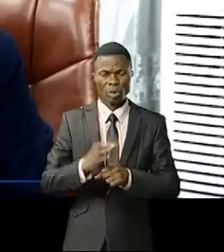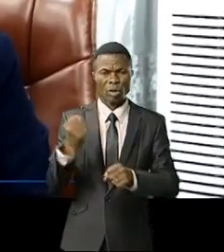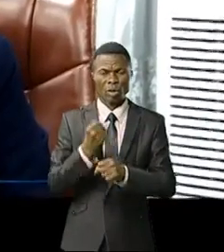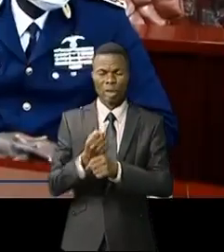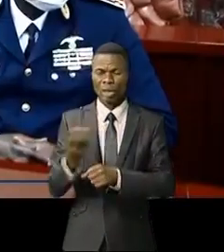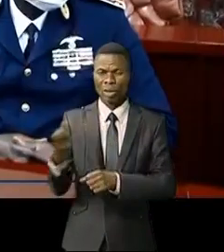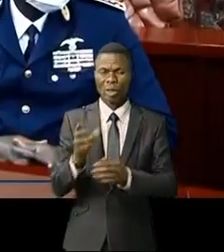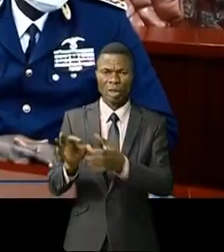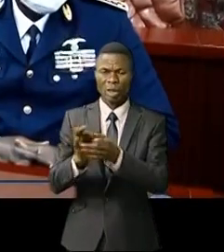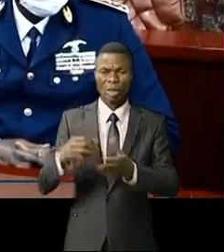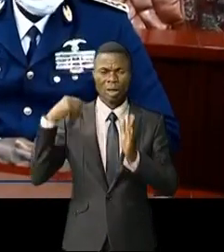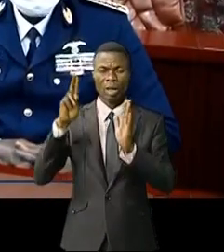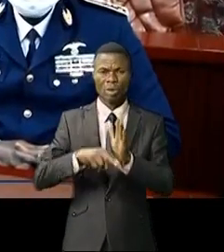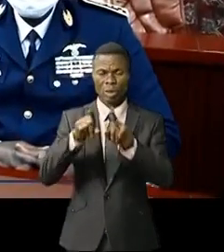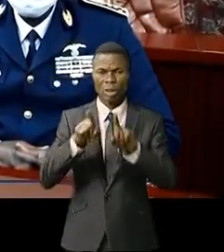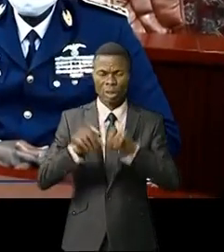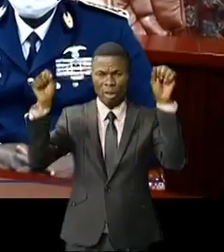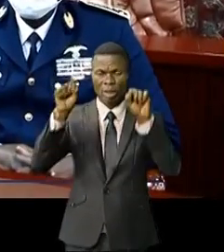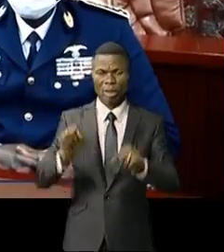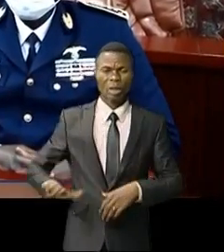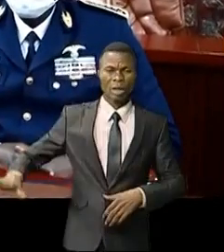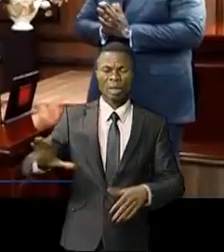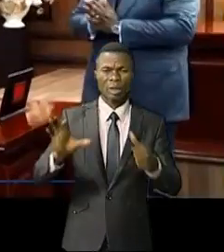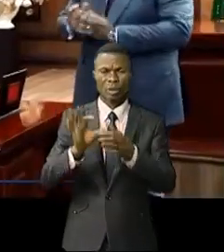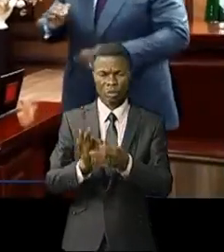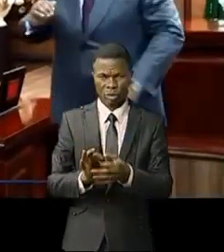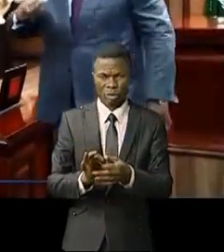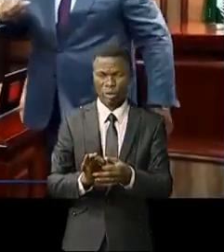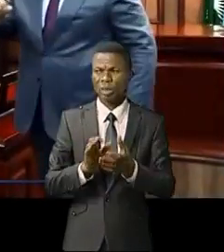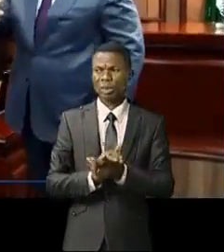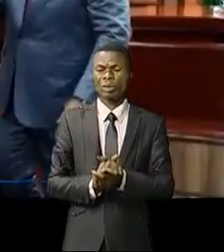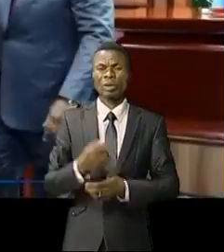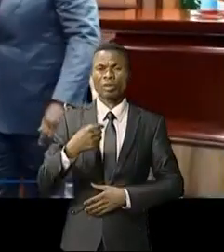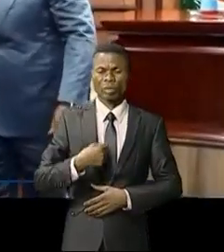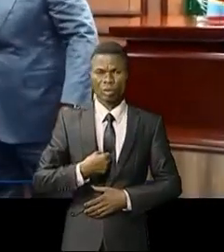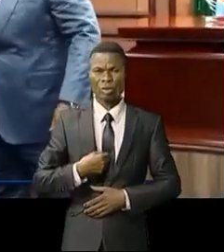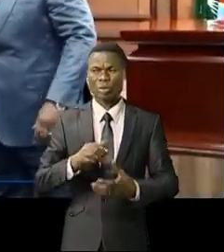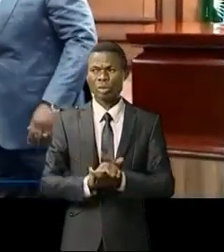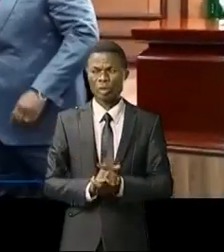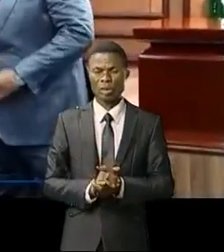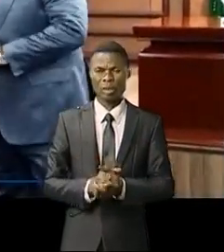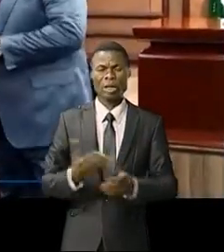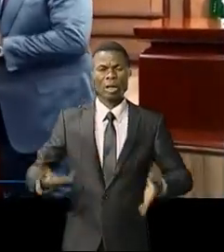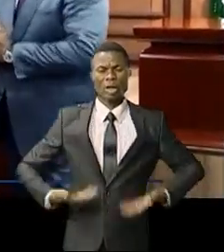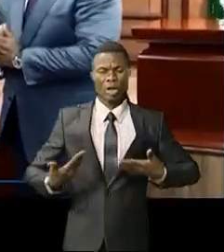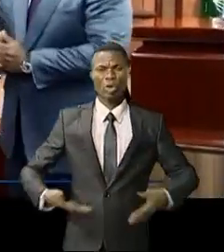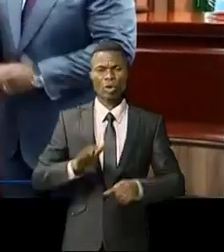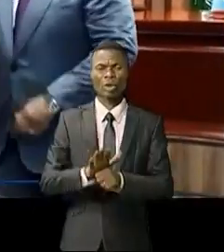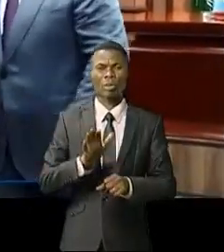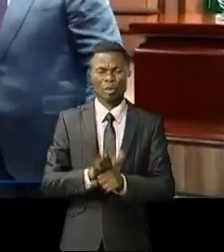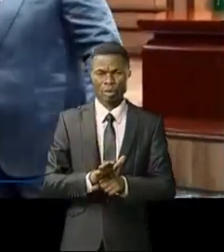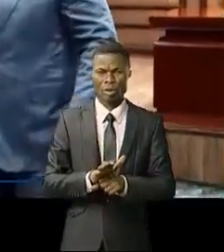coopération entre le gouvernement et les systèmes des Nations Unies. Je suis d'abord très heureux d'avoir